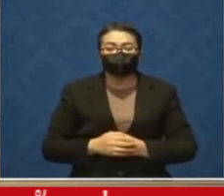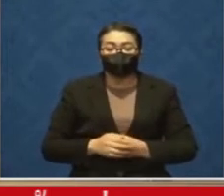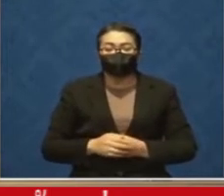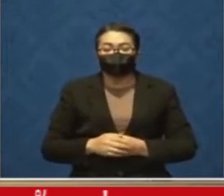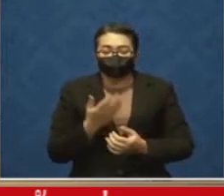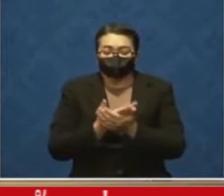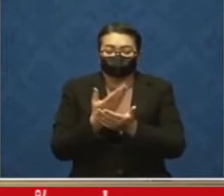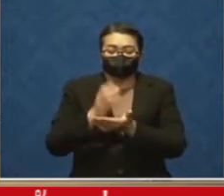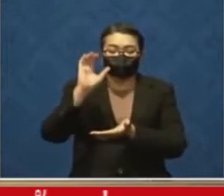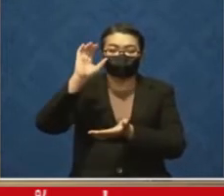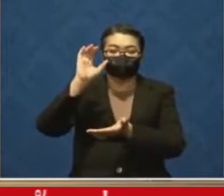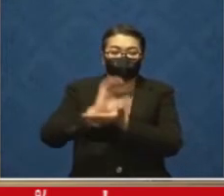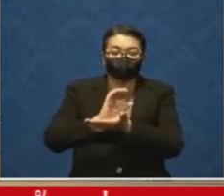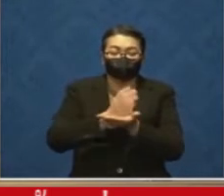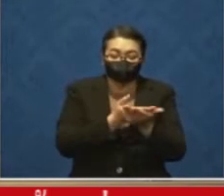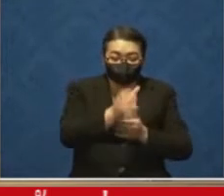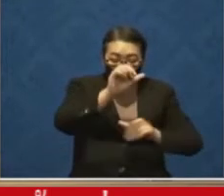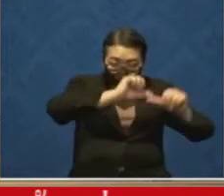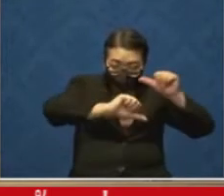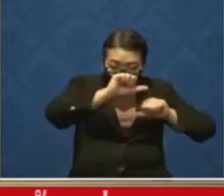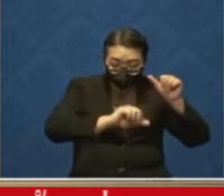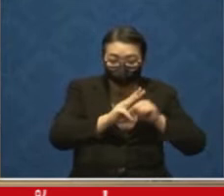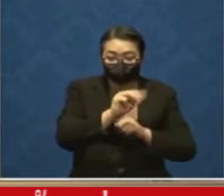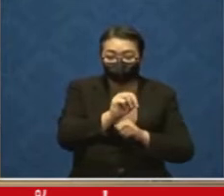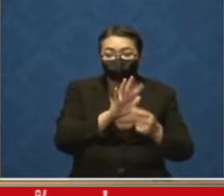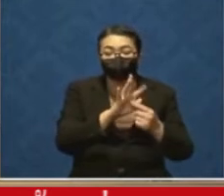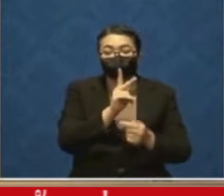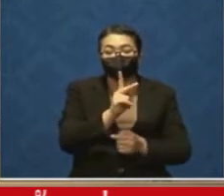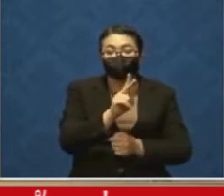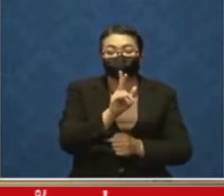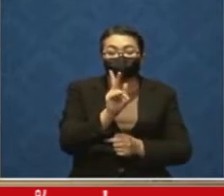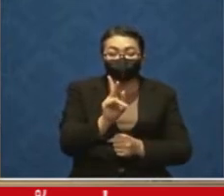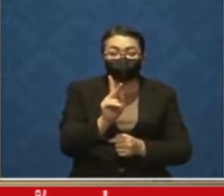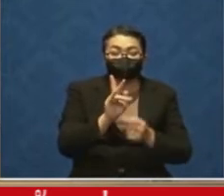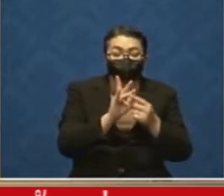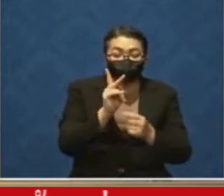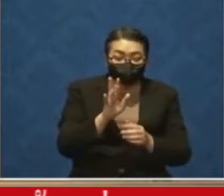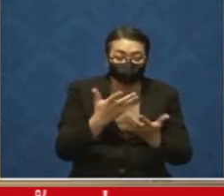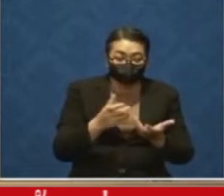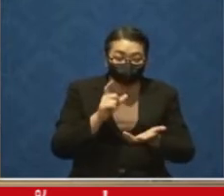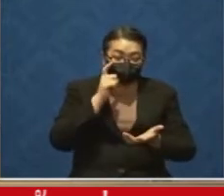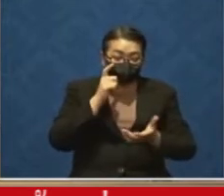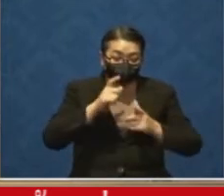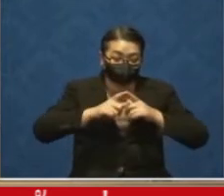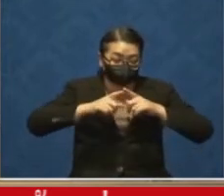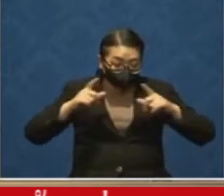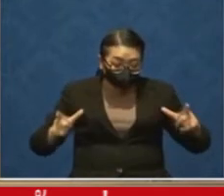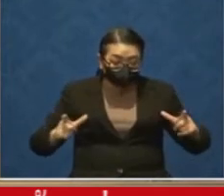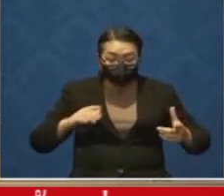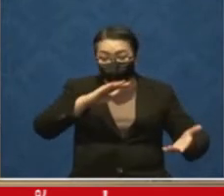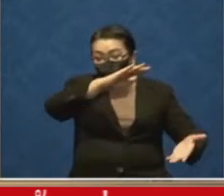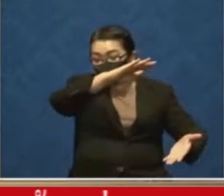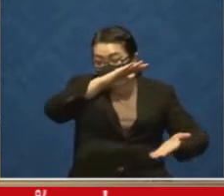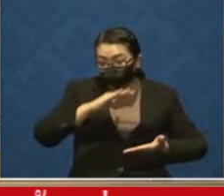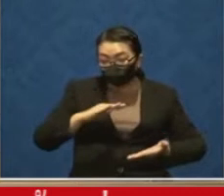แล้วเี่ยครับเงินงบประมาณซือสารมาร์เกอร์เนี่ยมันแค่ 600 ล้านแต่มนยิ่งใหญ่กว่านั้คืออะไรครับ